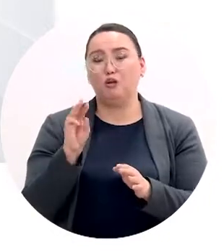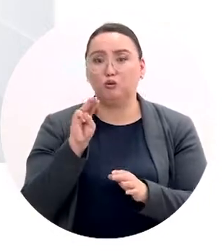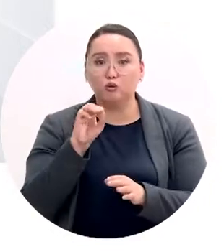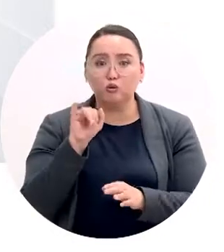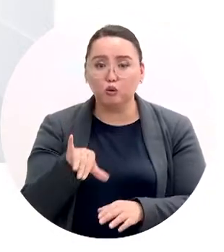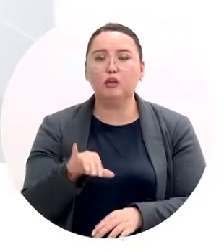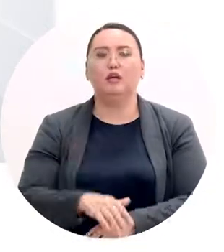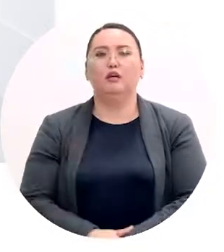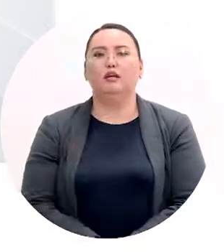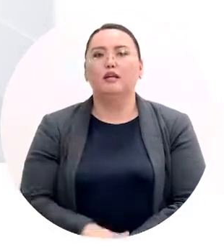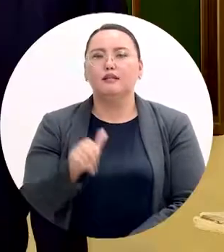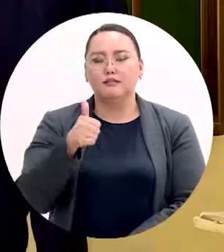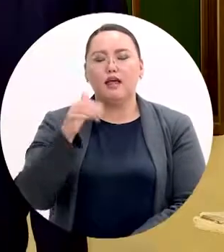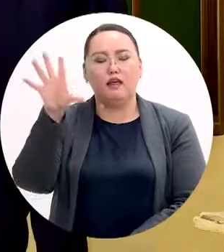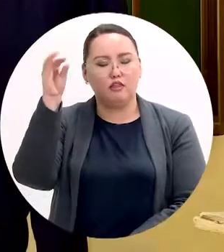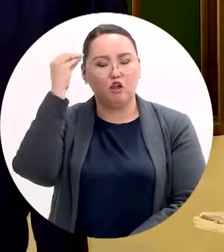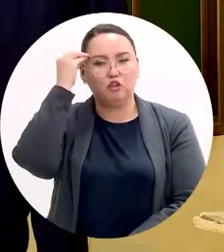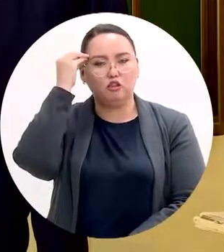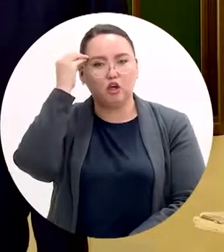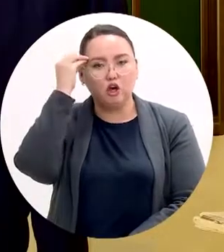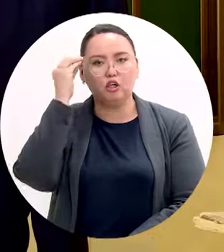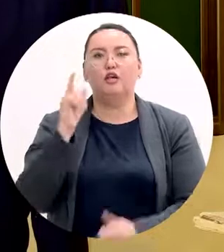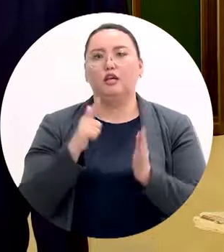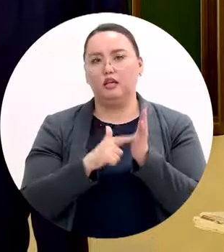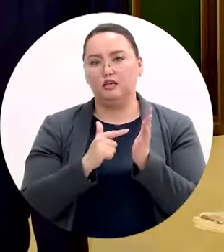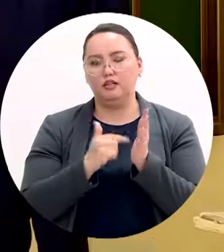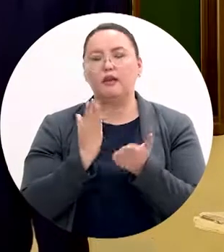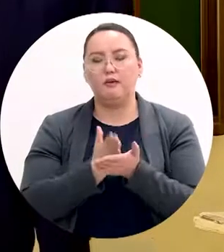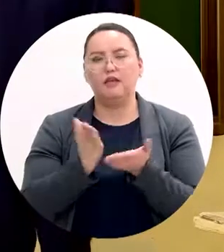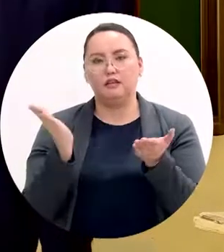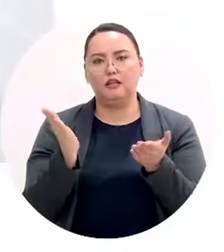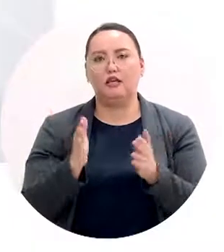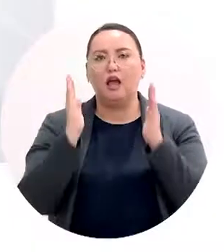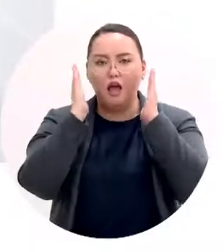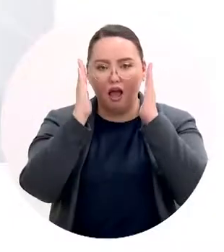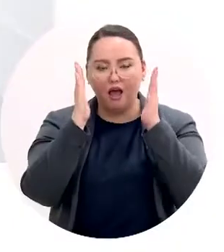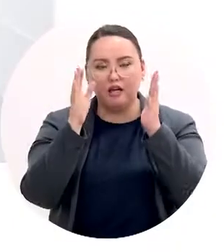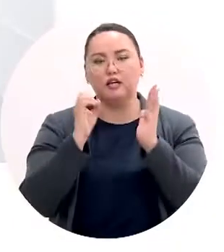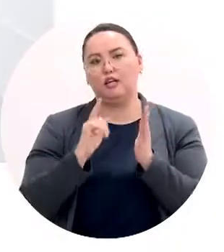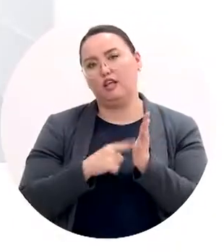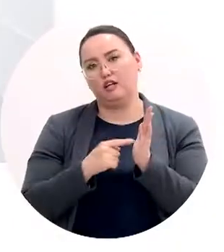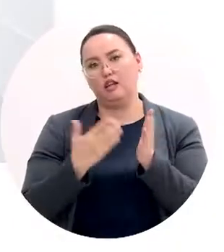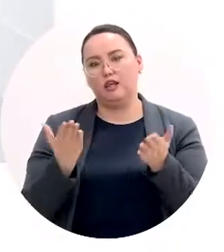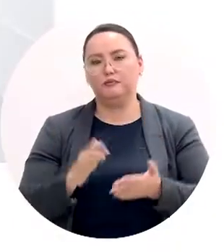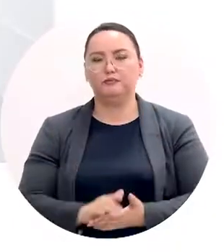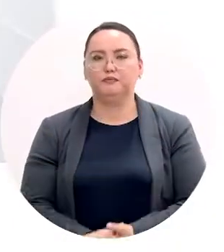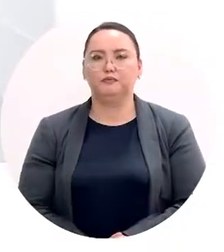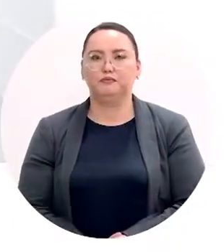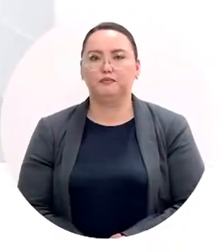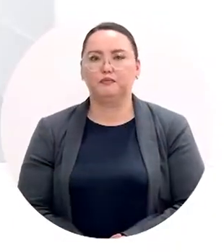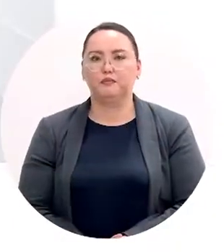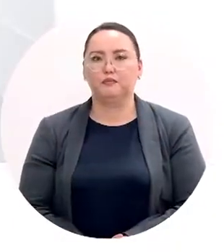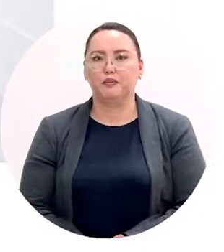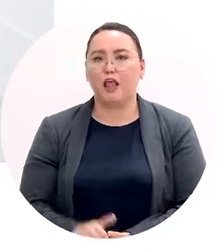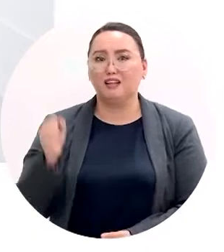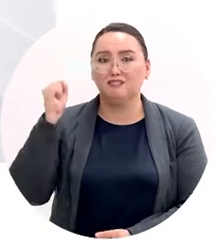Монгол бичигт ер нь аливаа үгсийг нүдлэн тогтоох шаардлагатай байдгийг анзаарах хэрэгтэй. За тэмцэл гэдэг үгийг тэмээ цэл гэж